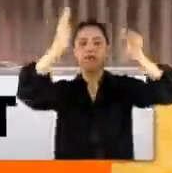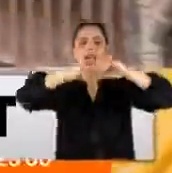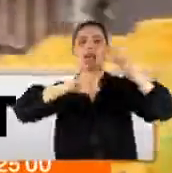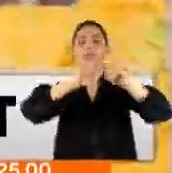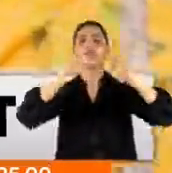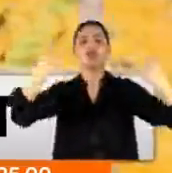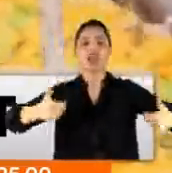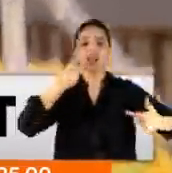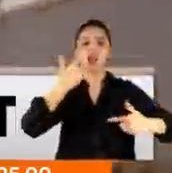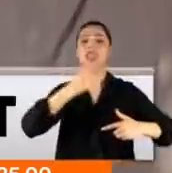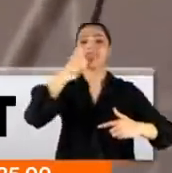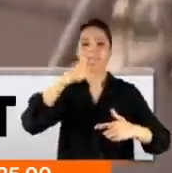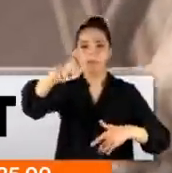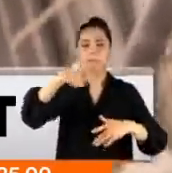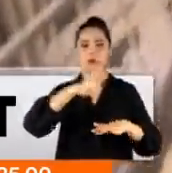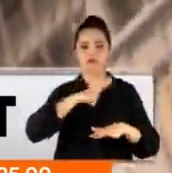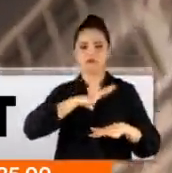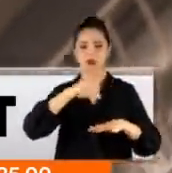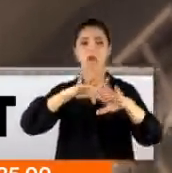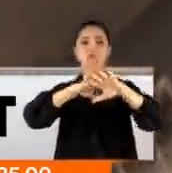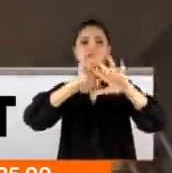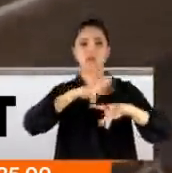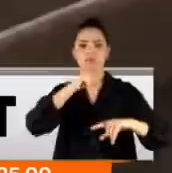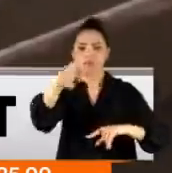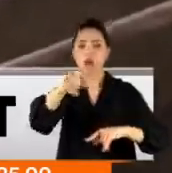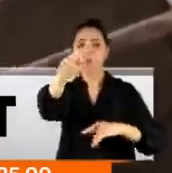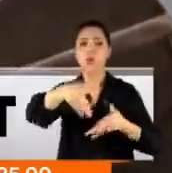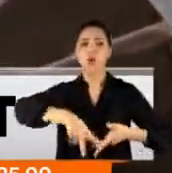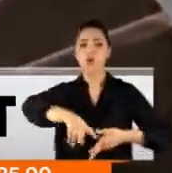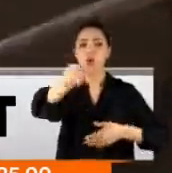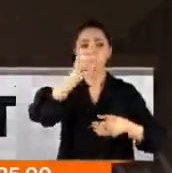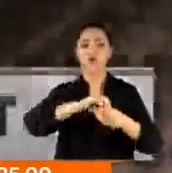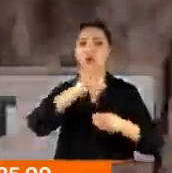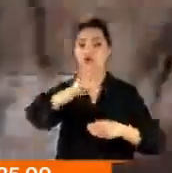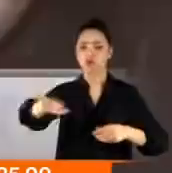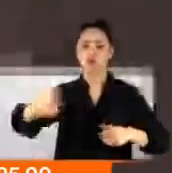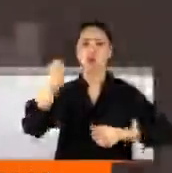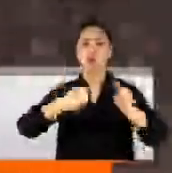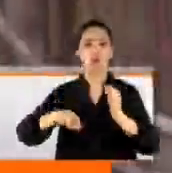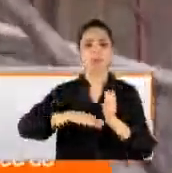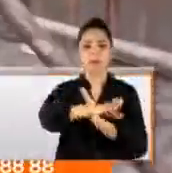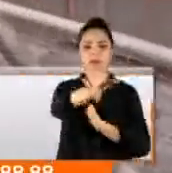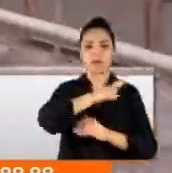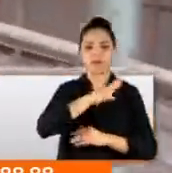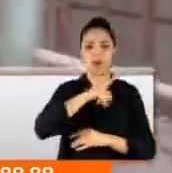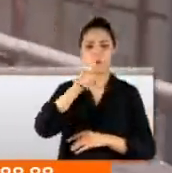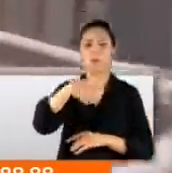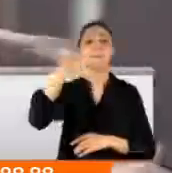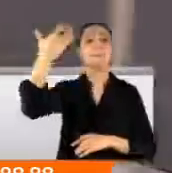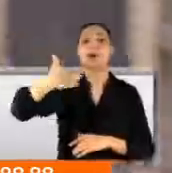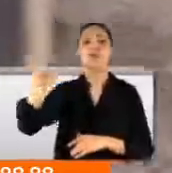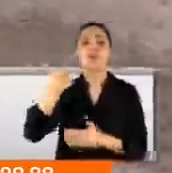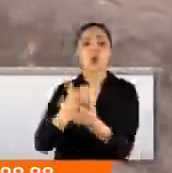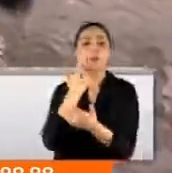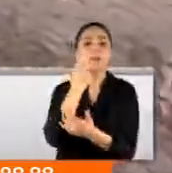sahası burası. Demirler ve iskeleler yola taşmış durumda. Buradan üstelik çocuklar ve araçlar da geçiyor. Bir görüntü daha